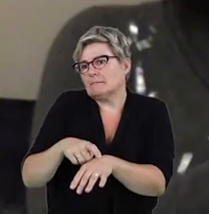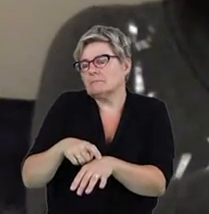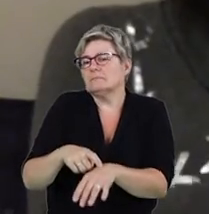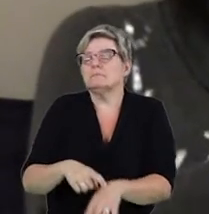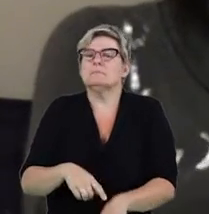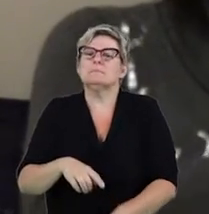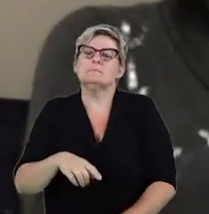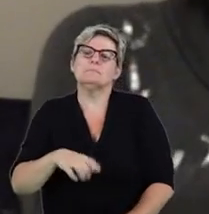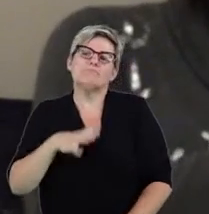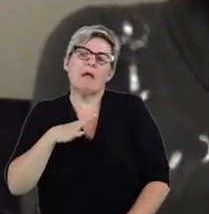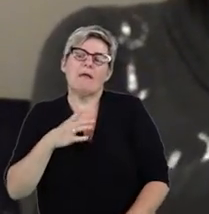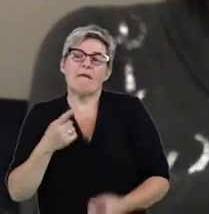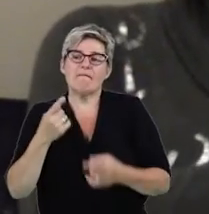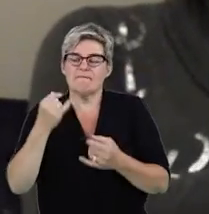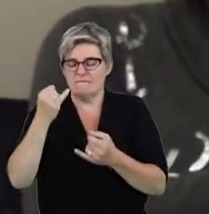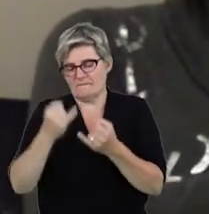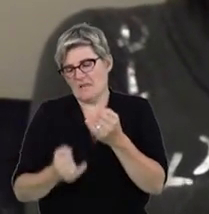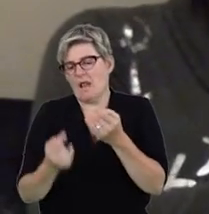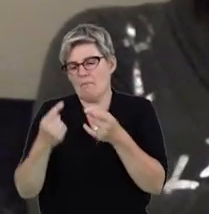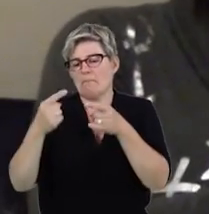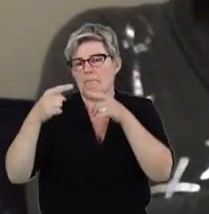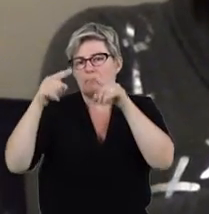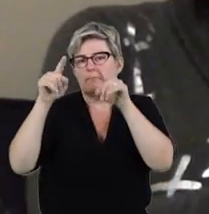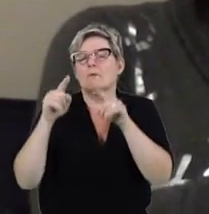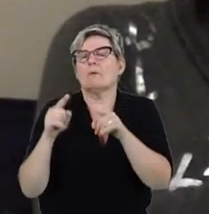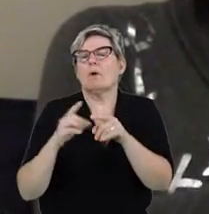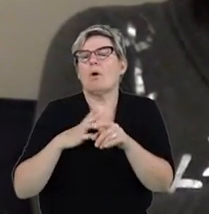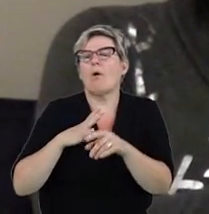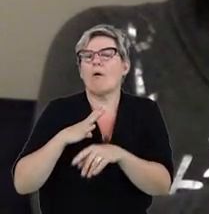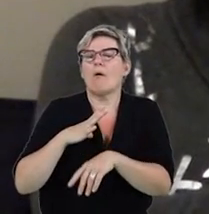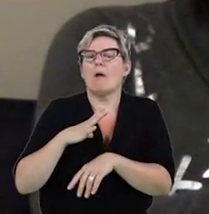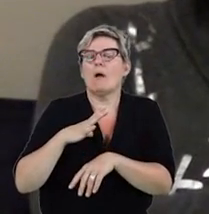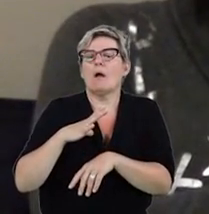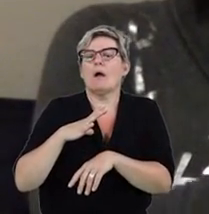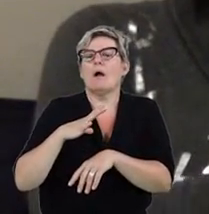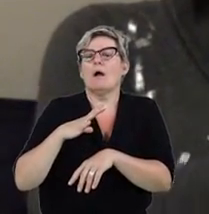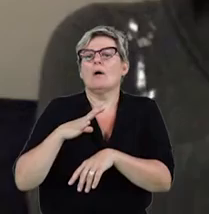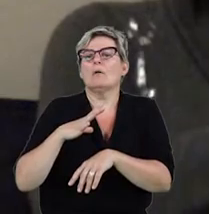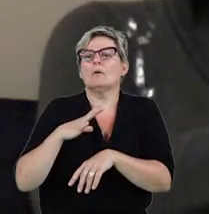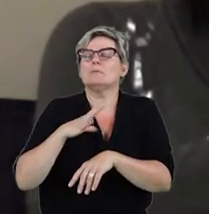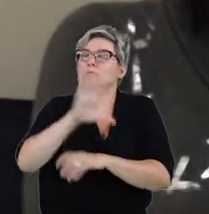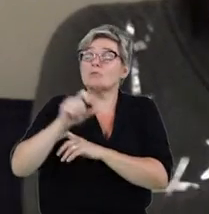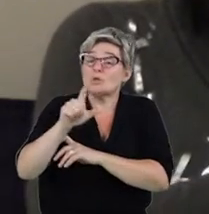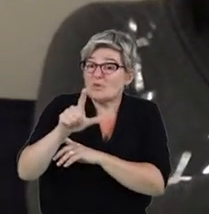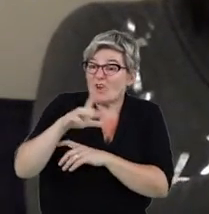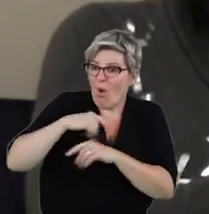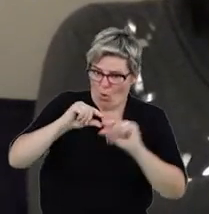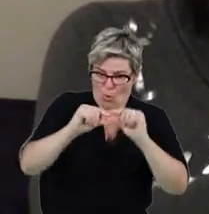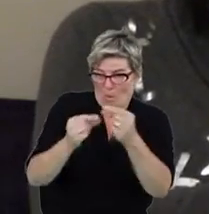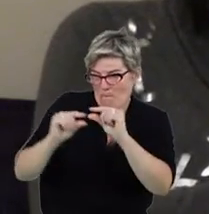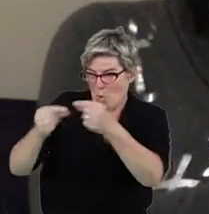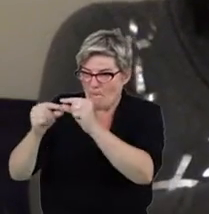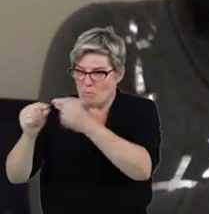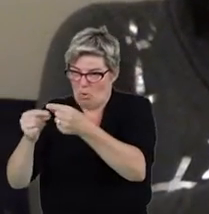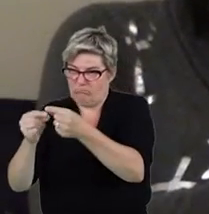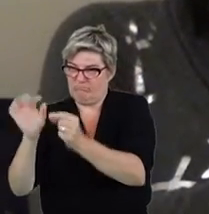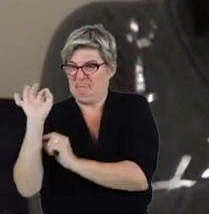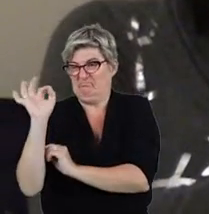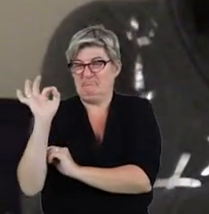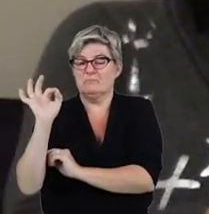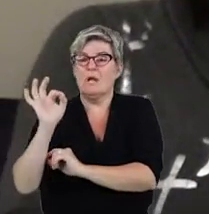prend du temps, mais en tout cas, j'ai finalement compris que le Centre Jules Léger, en plus d'avoir des petits